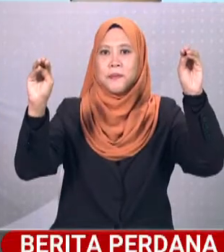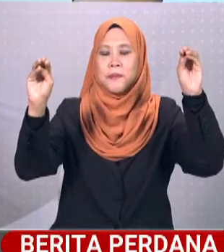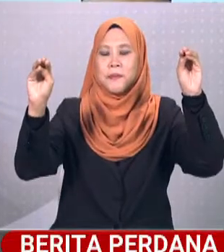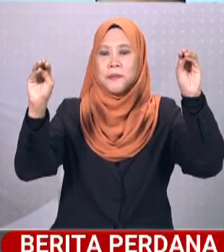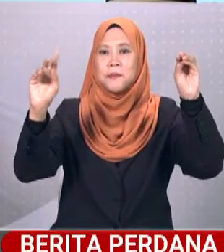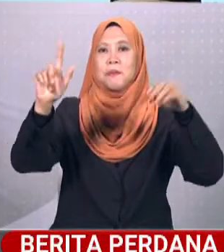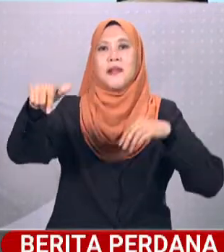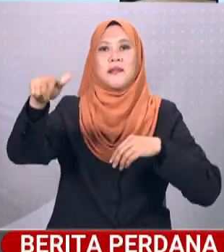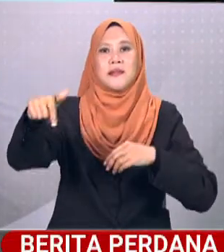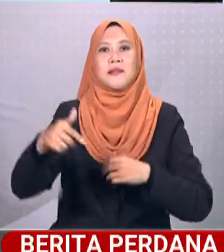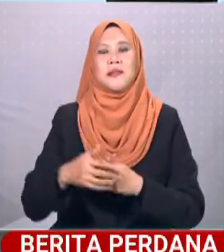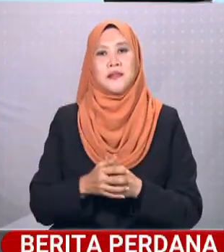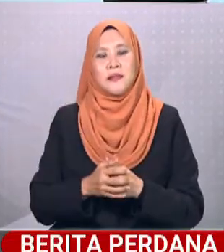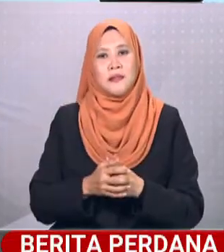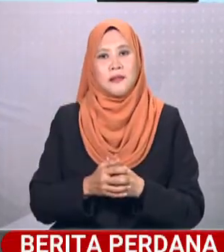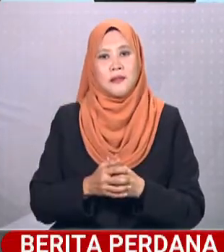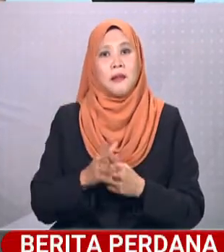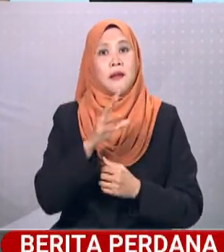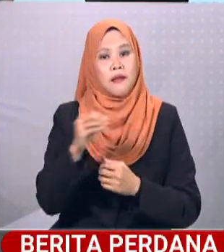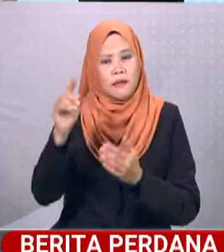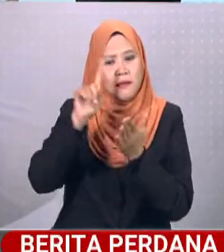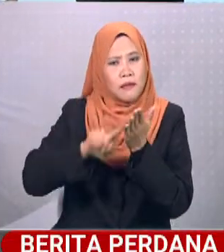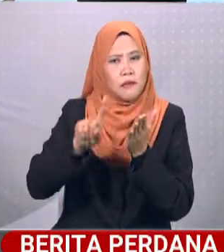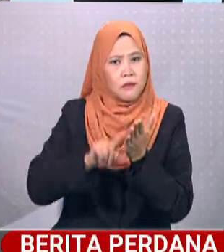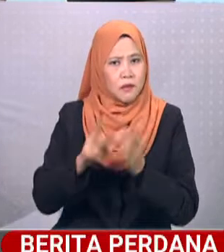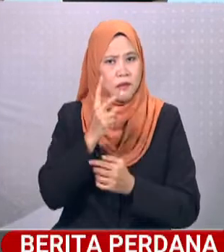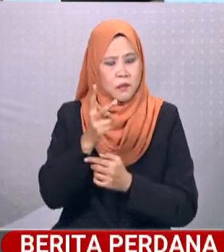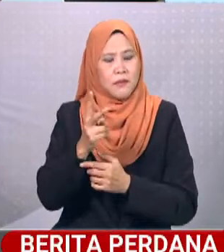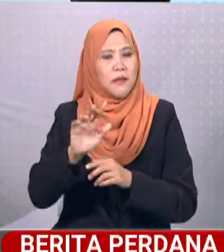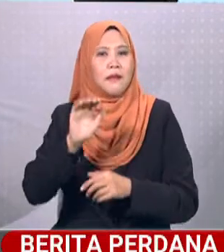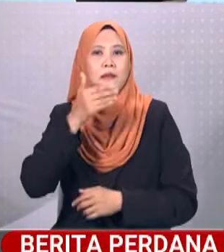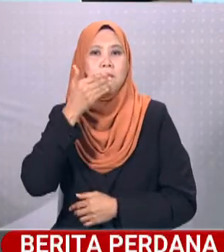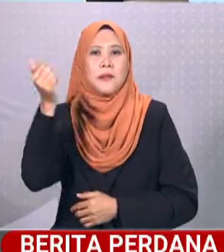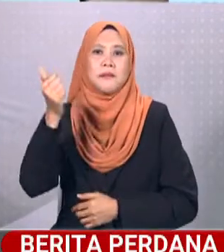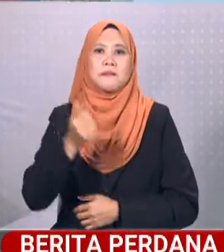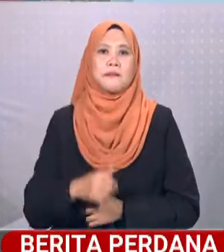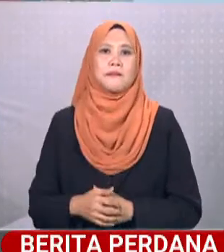kita akan buat satu kenyataan. Itu juga kita akan tengok yang terbaik di dalam isu.